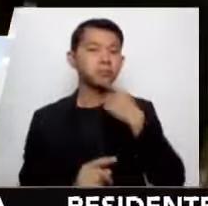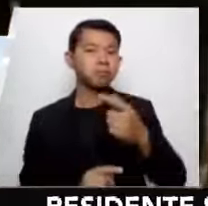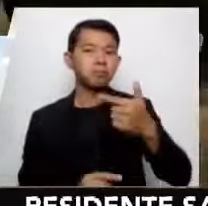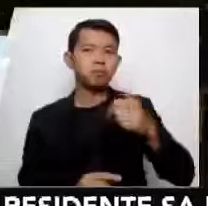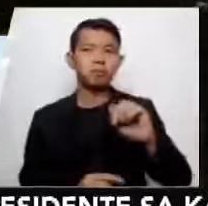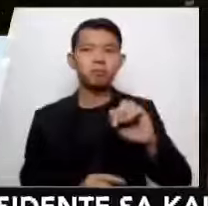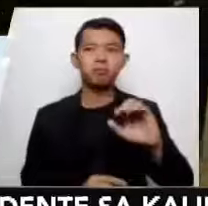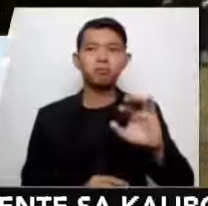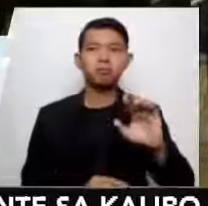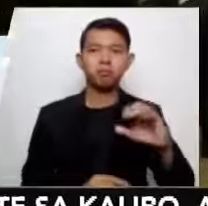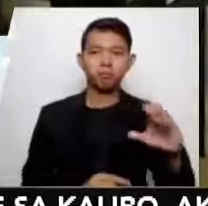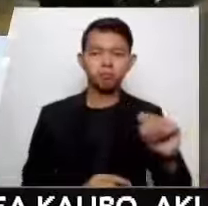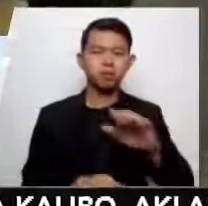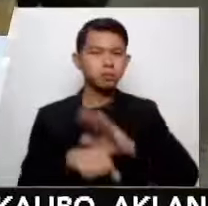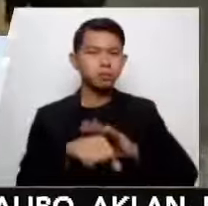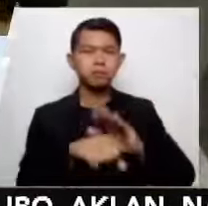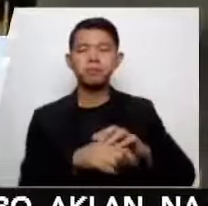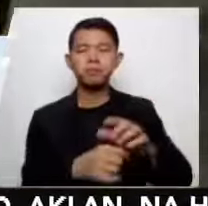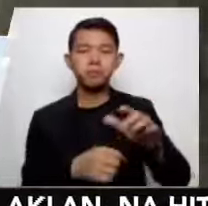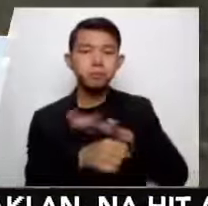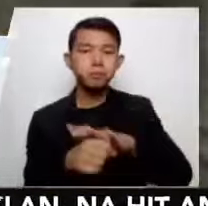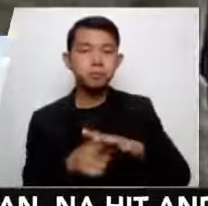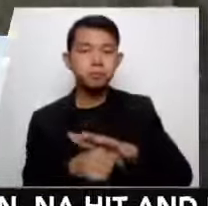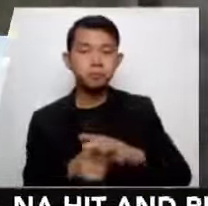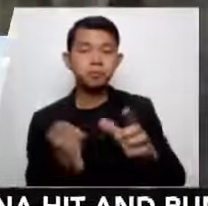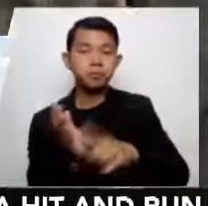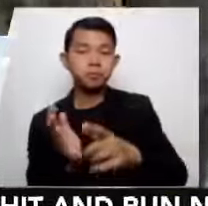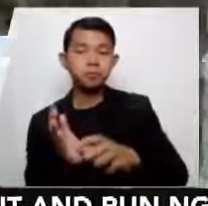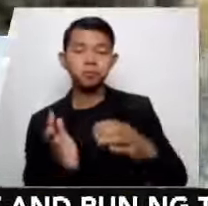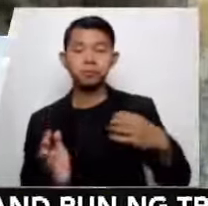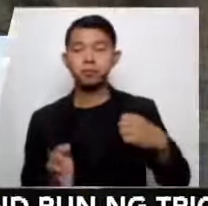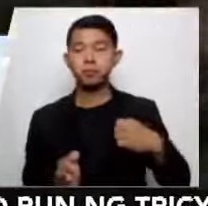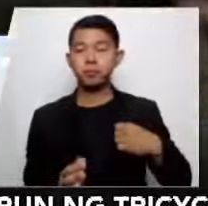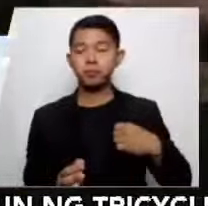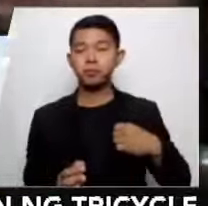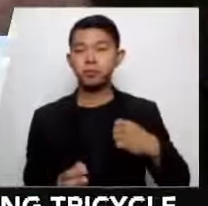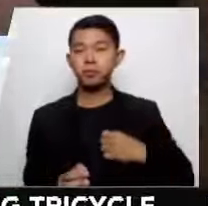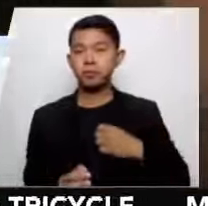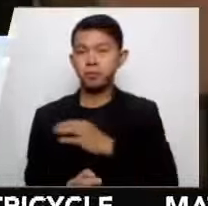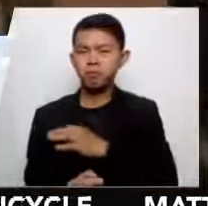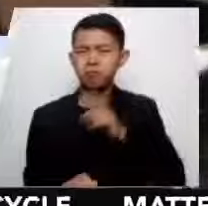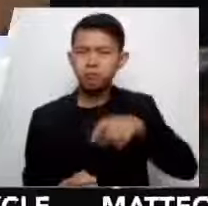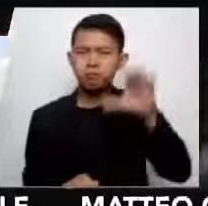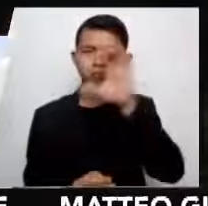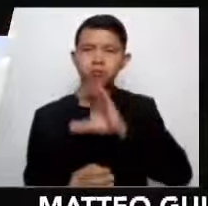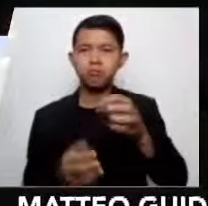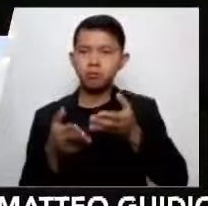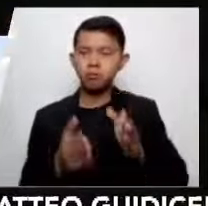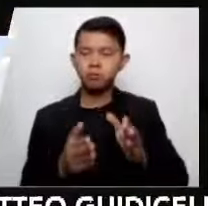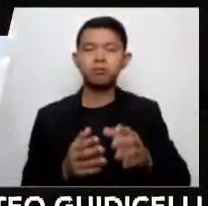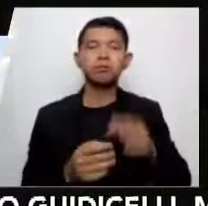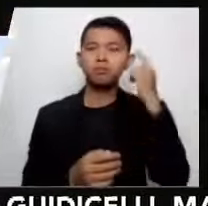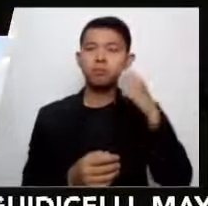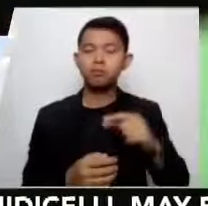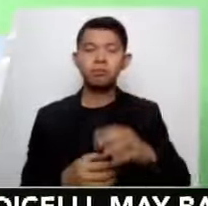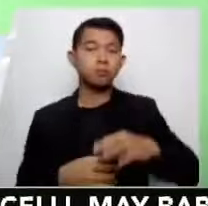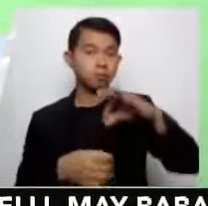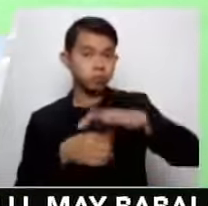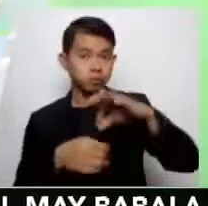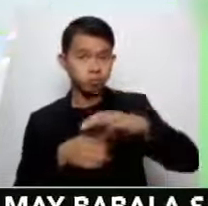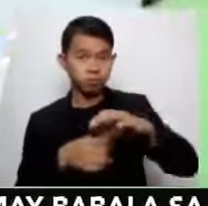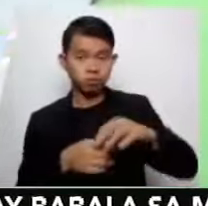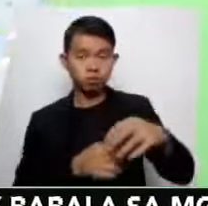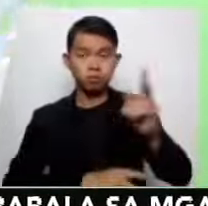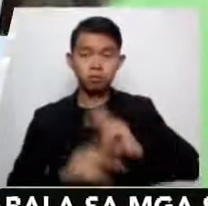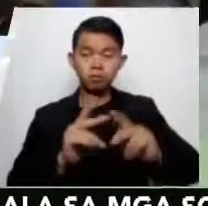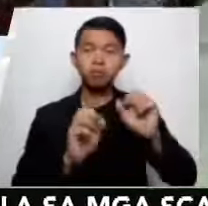din yung mga local COMELEC offices na maghanap ng paraan para komportable naman yung kanilang mga botante sa darating